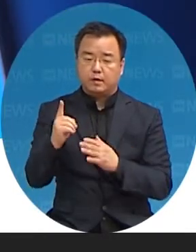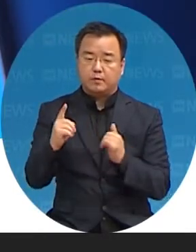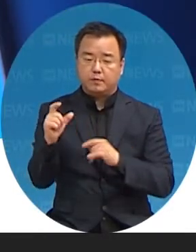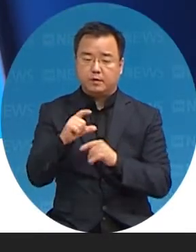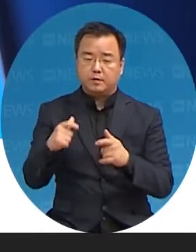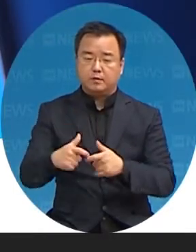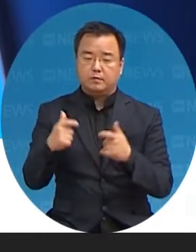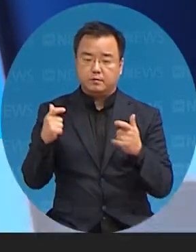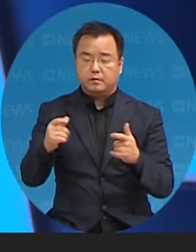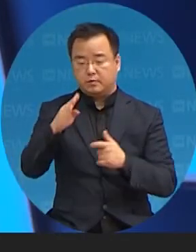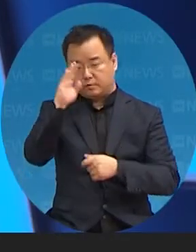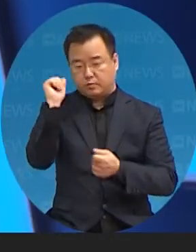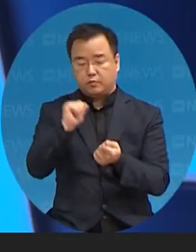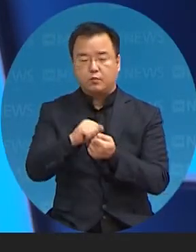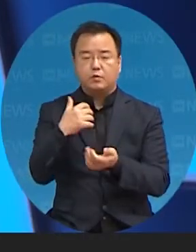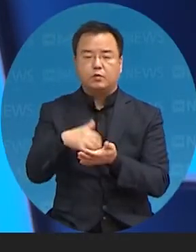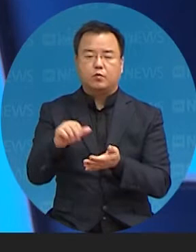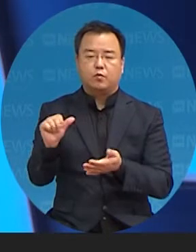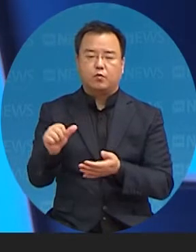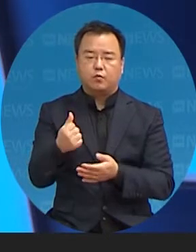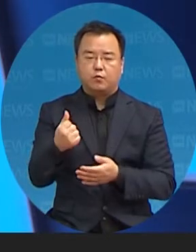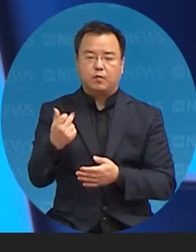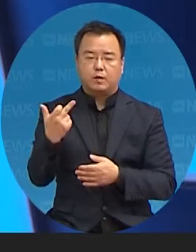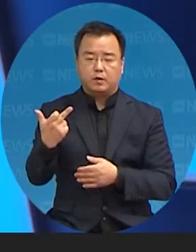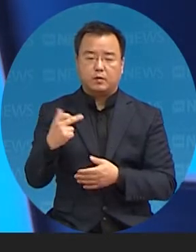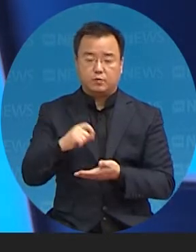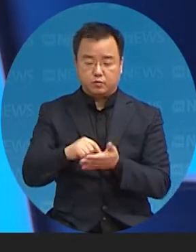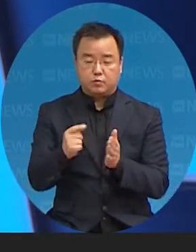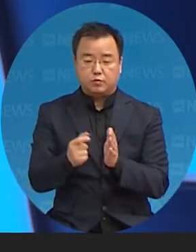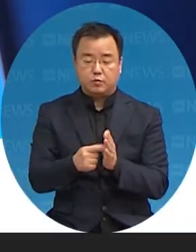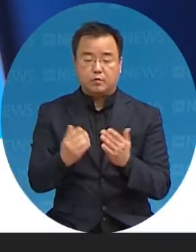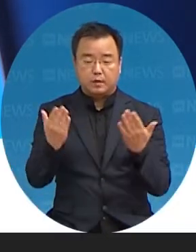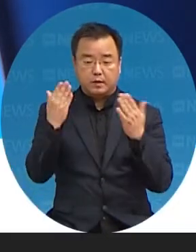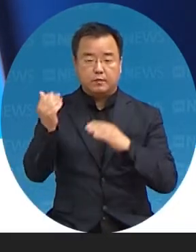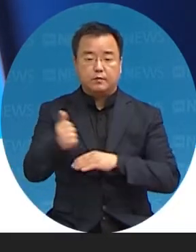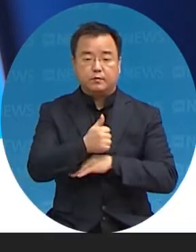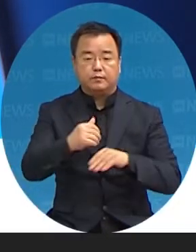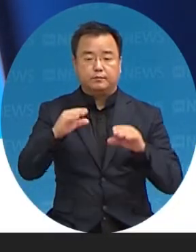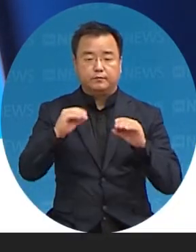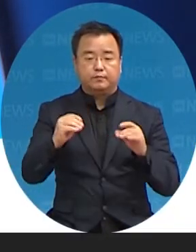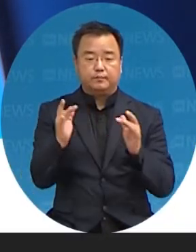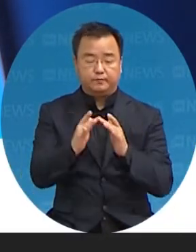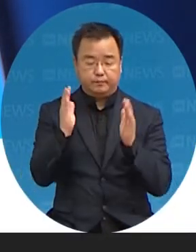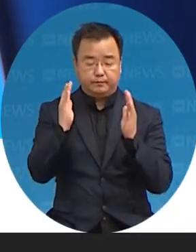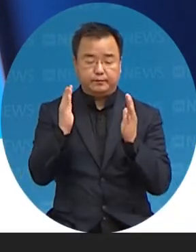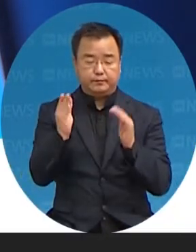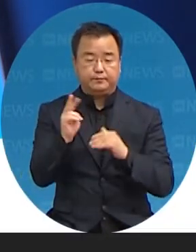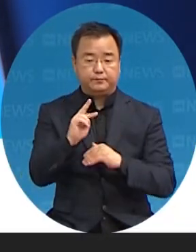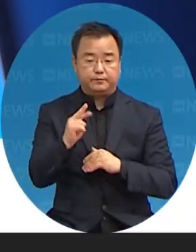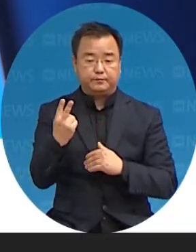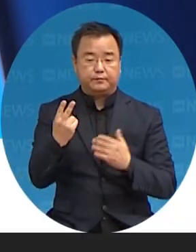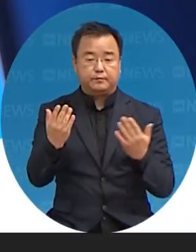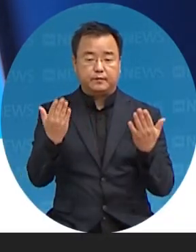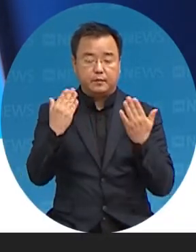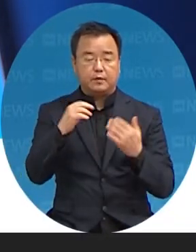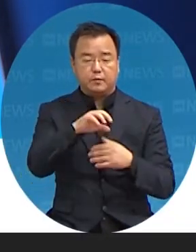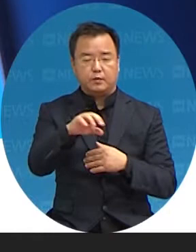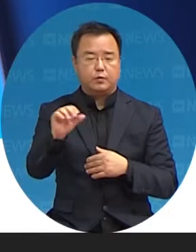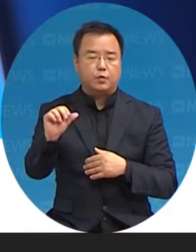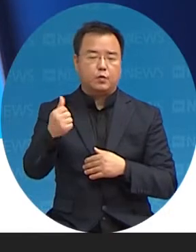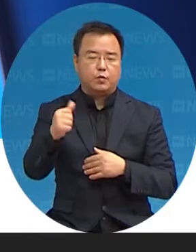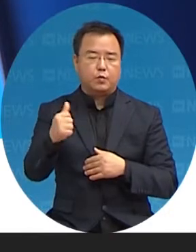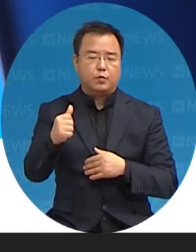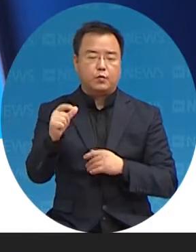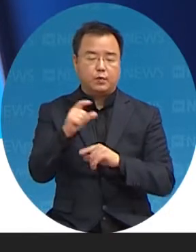확진 자는 500 17명 입니다 등교를 중단하고 원격 수업 으로 전환 학교도 5 배꽃 넘게